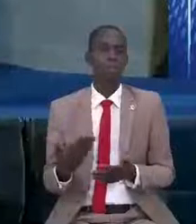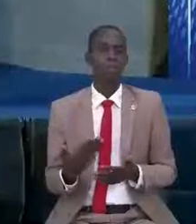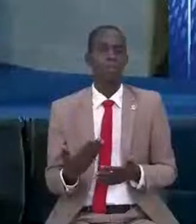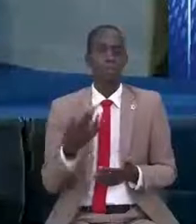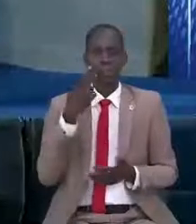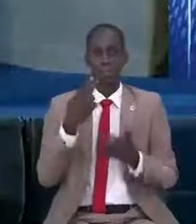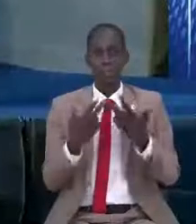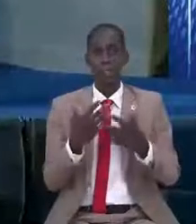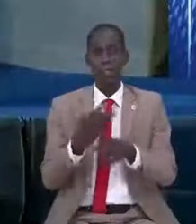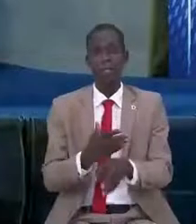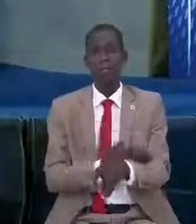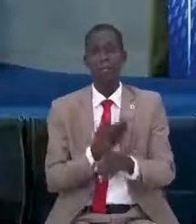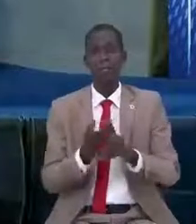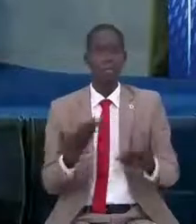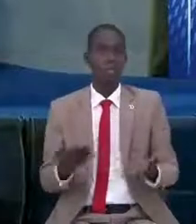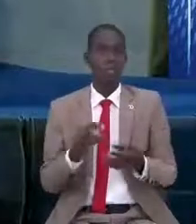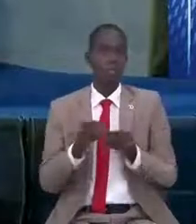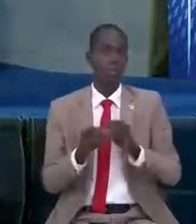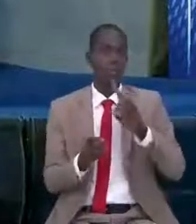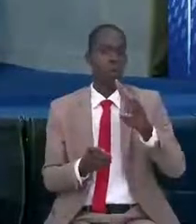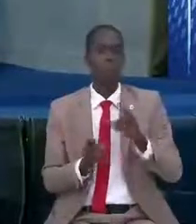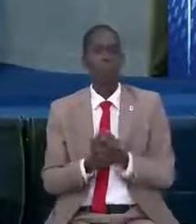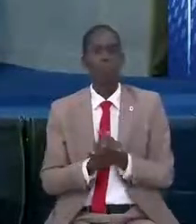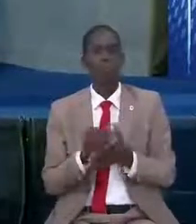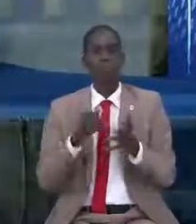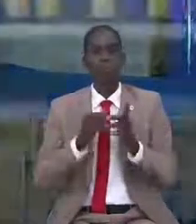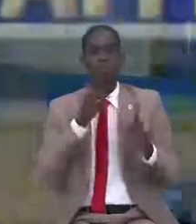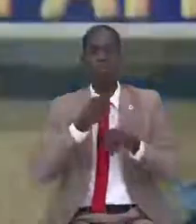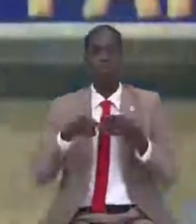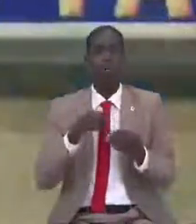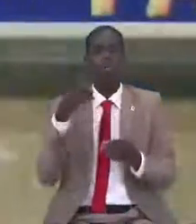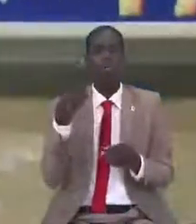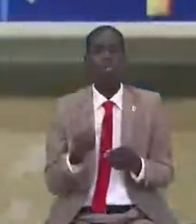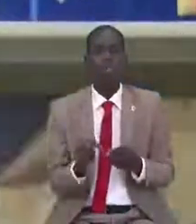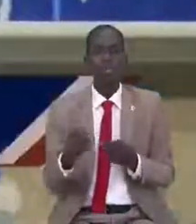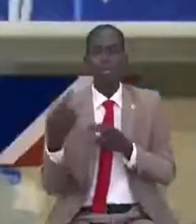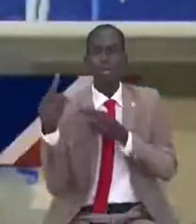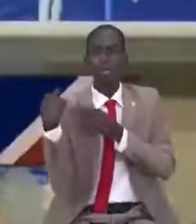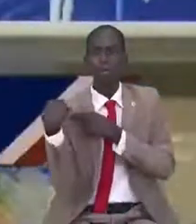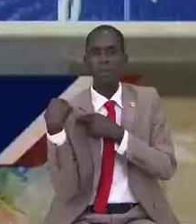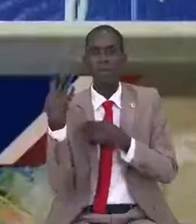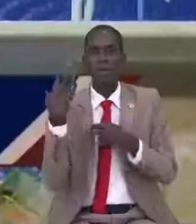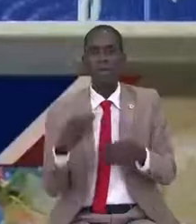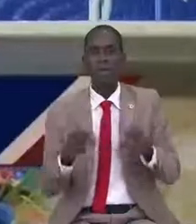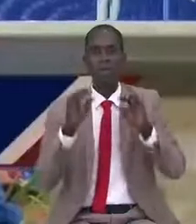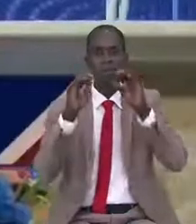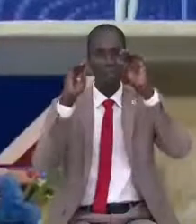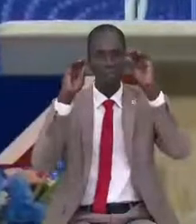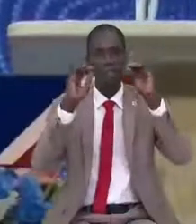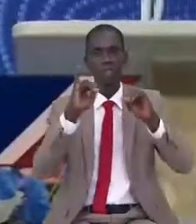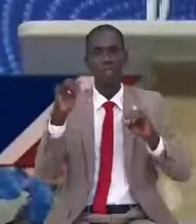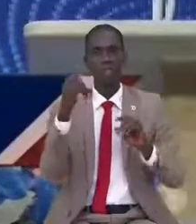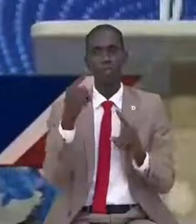de l'enseignement de ce qui nous enseigne de bonnes choses. Alors nous allons voir trois choses de là. Il y a